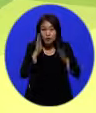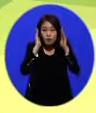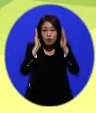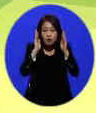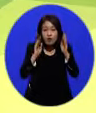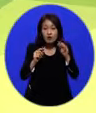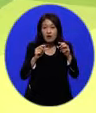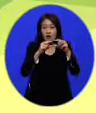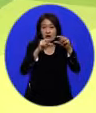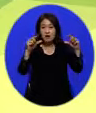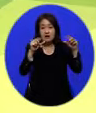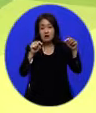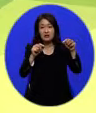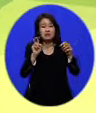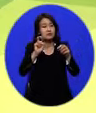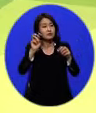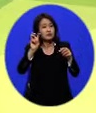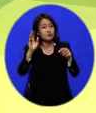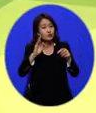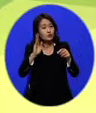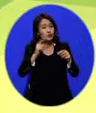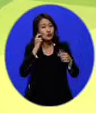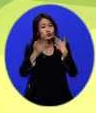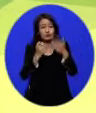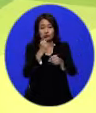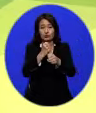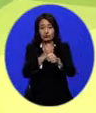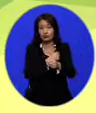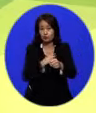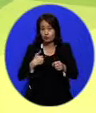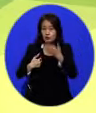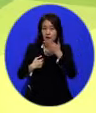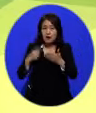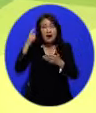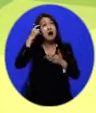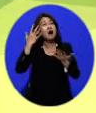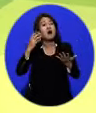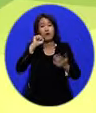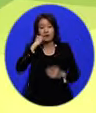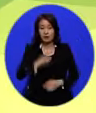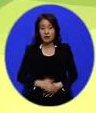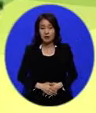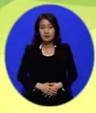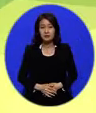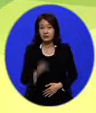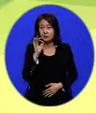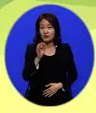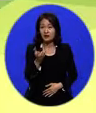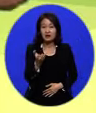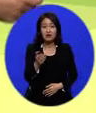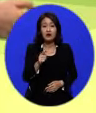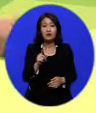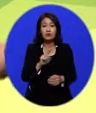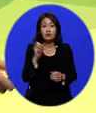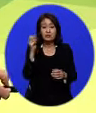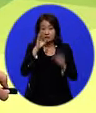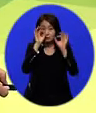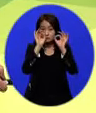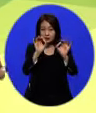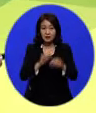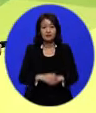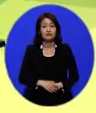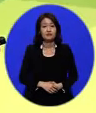한 줄로 긁게 갖고도 20, 30개의 질문을 뽑아내요. 우린 상상도 할 수 없는. 자, 이런 거죠. 아까 앞에 다시 보면은